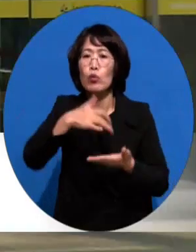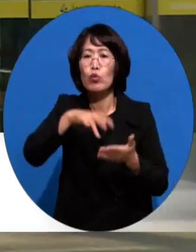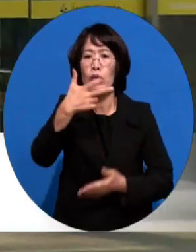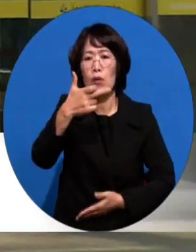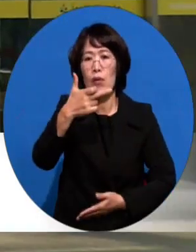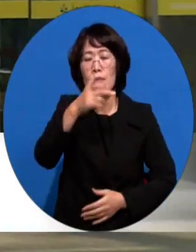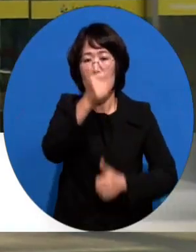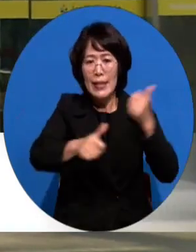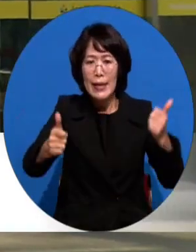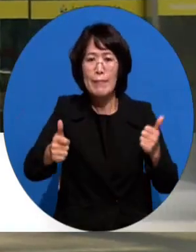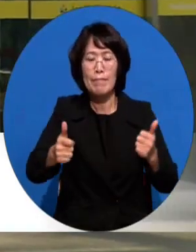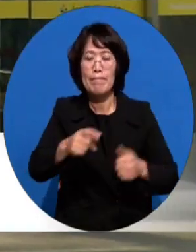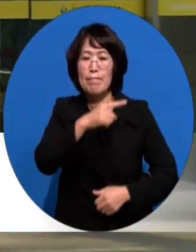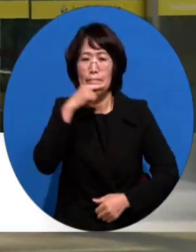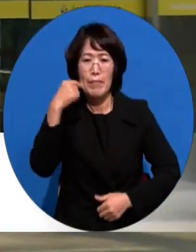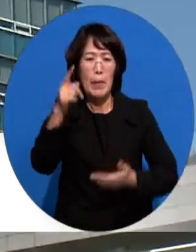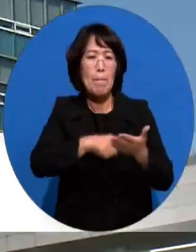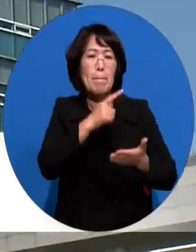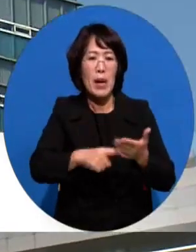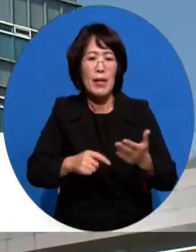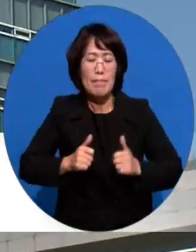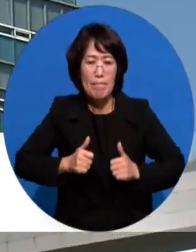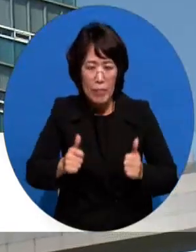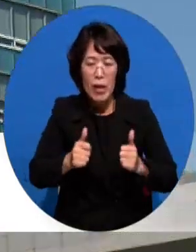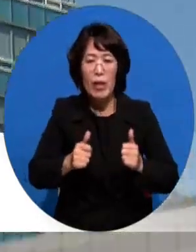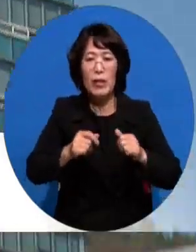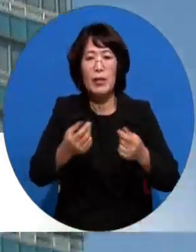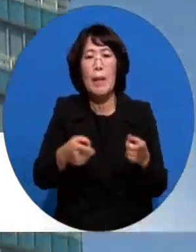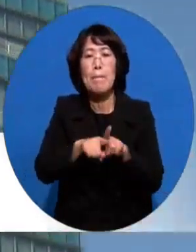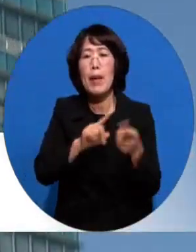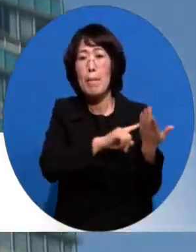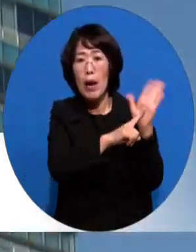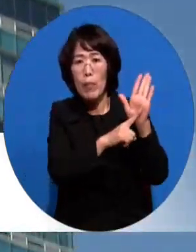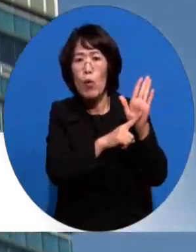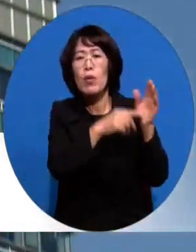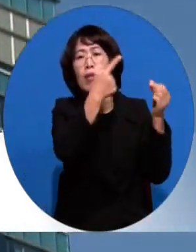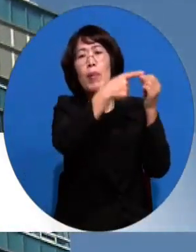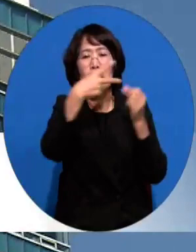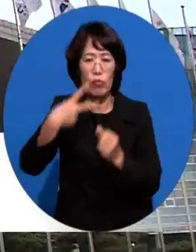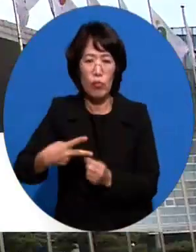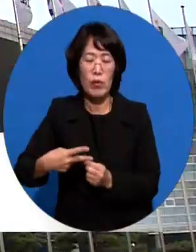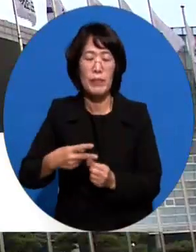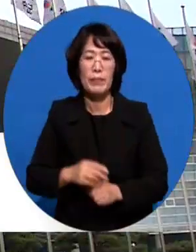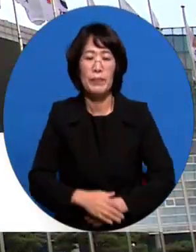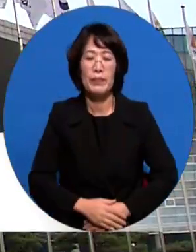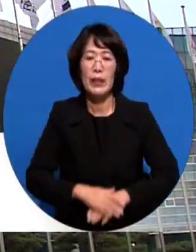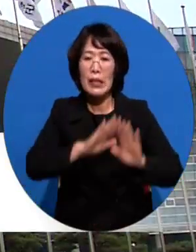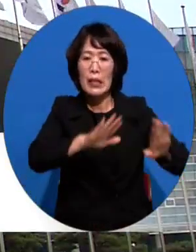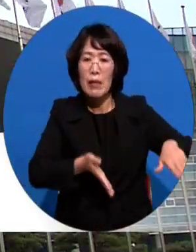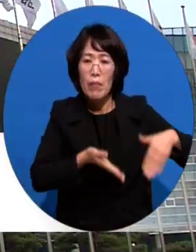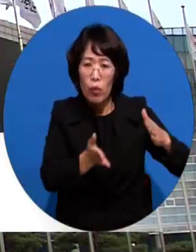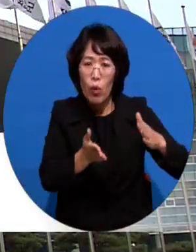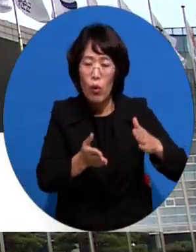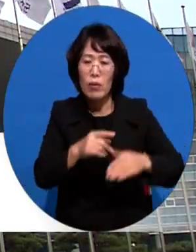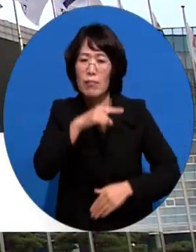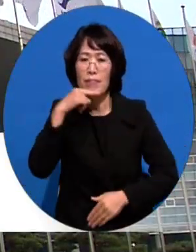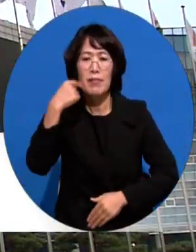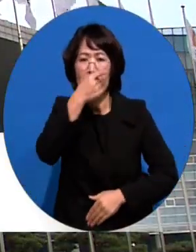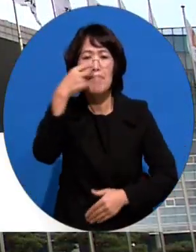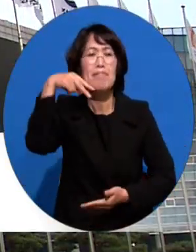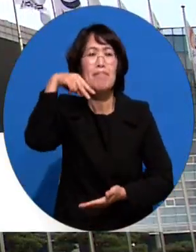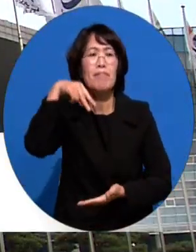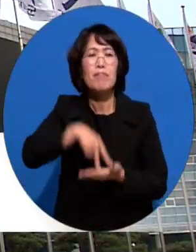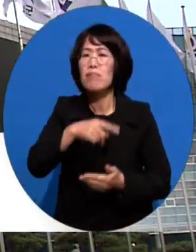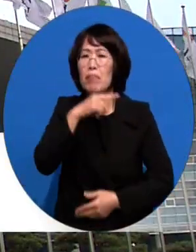지급보증의무를 성실히 이행한다는 공동 발표문을 내놓은데 이어 두 번째입니다 전라남도는 보증채무가